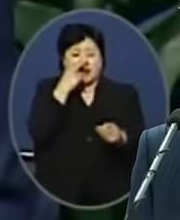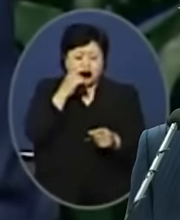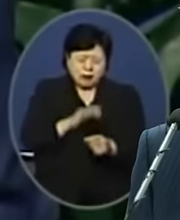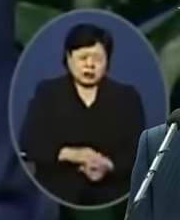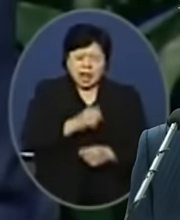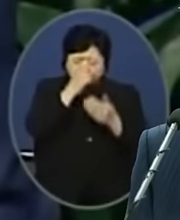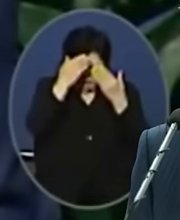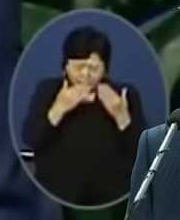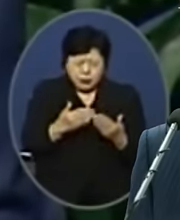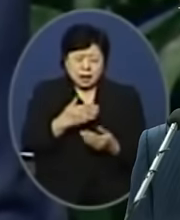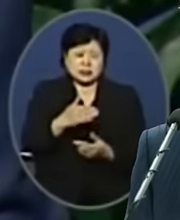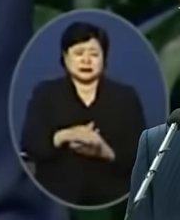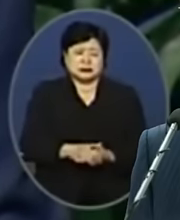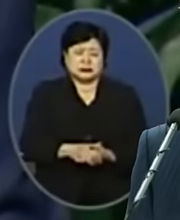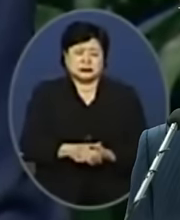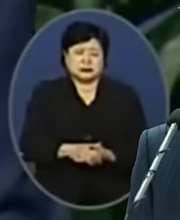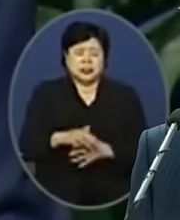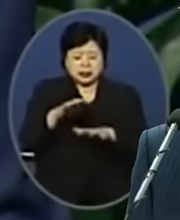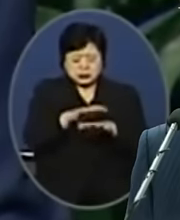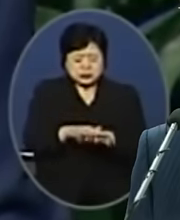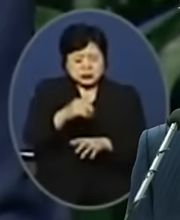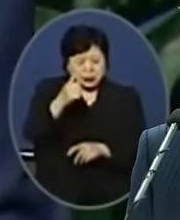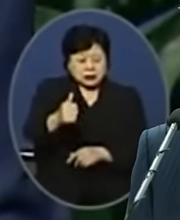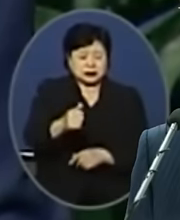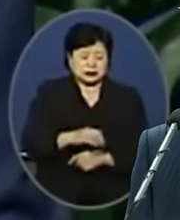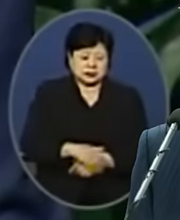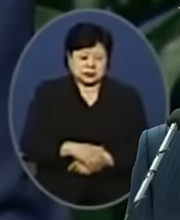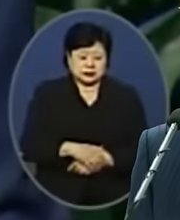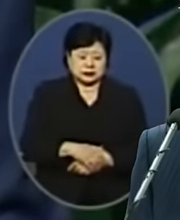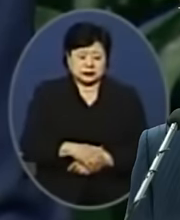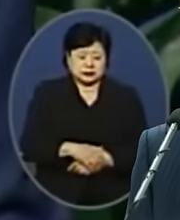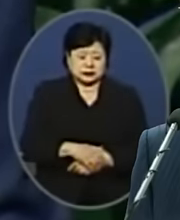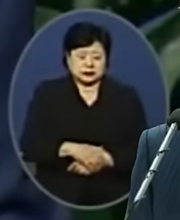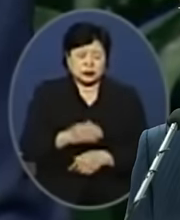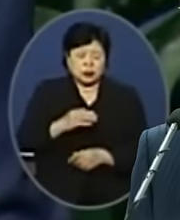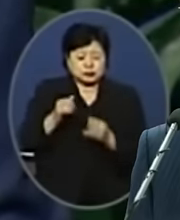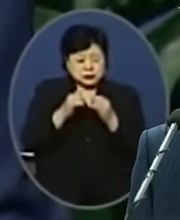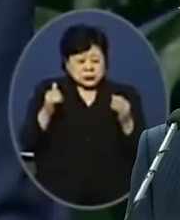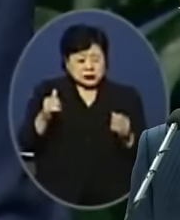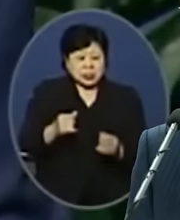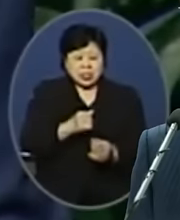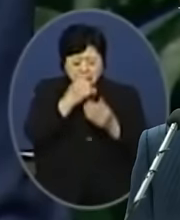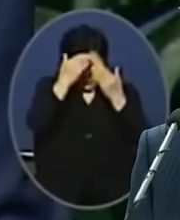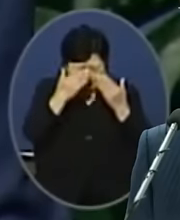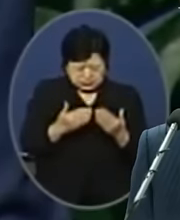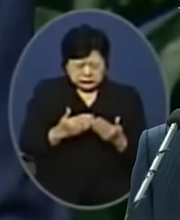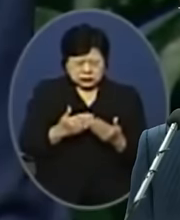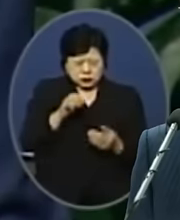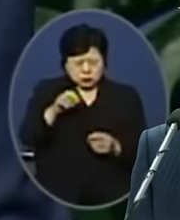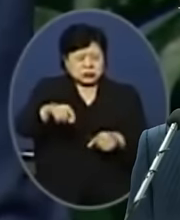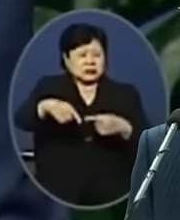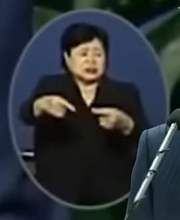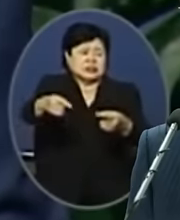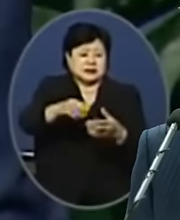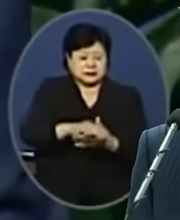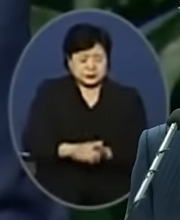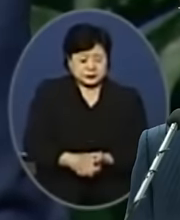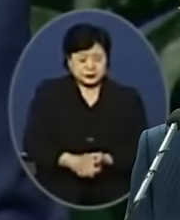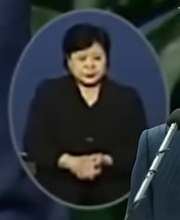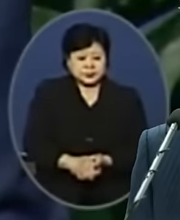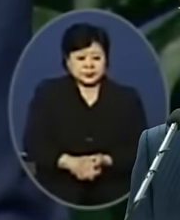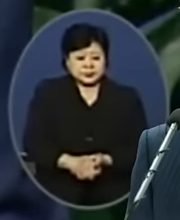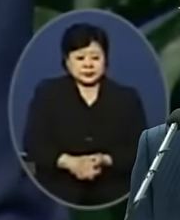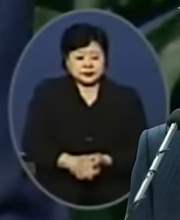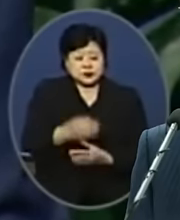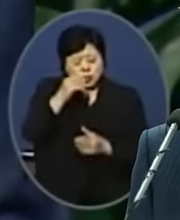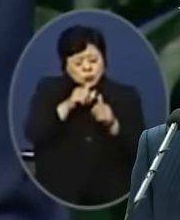감옥에 들어갔습니다. 시위대들의 장관들이나 공무원이 같이 있는 감옥으로 들어갔었습니다.